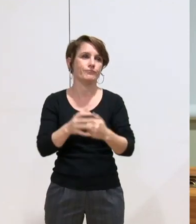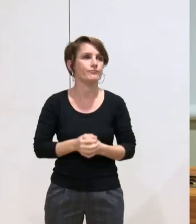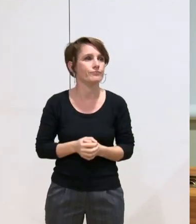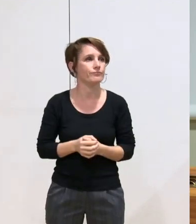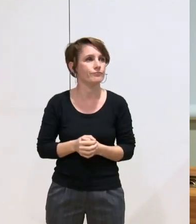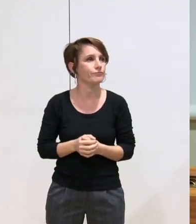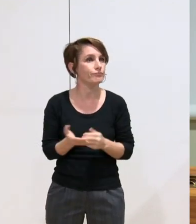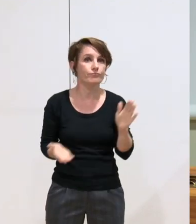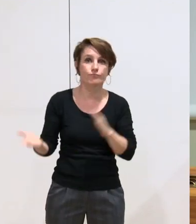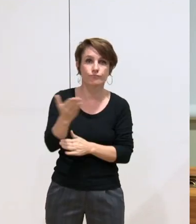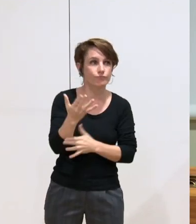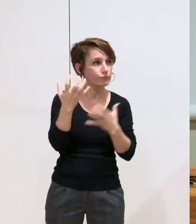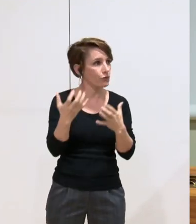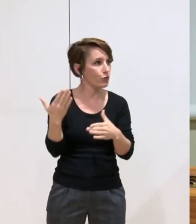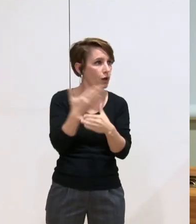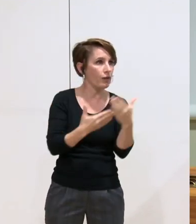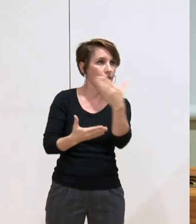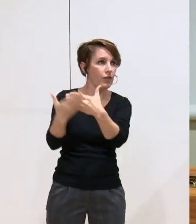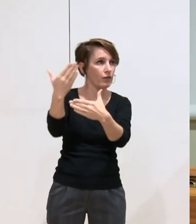Y a-t-il des demandes d'intervention?